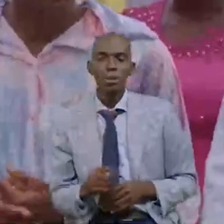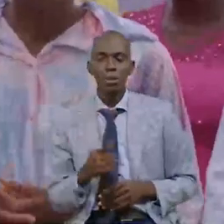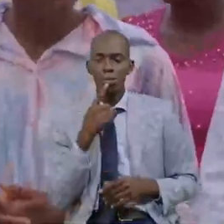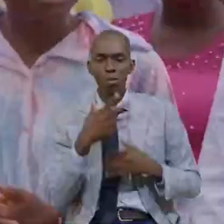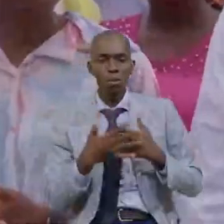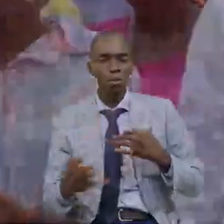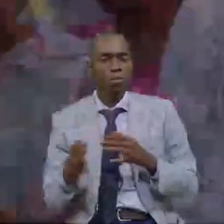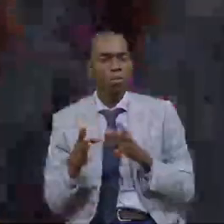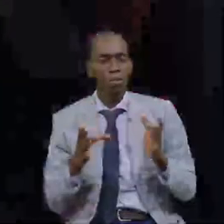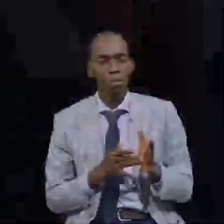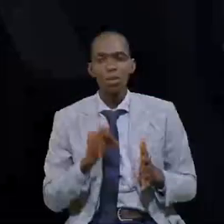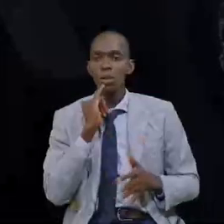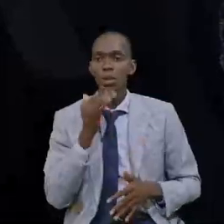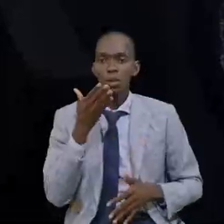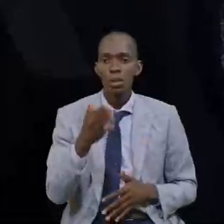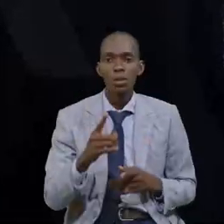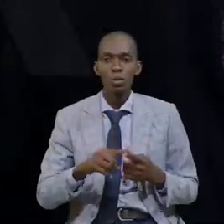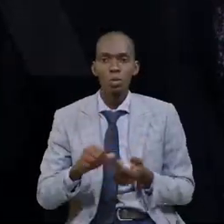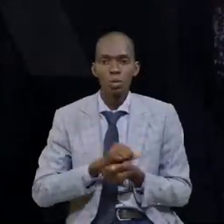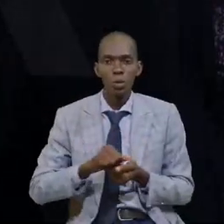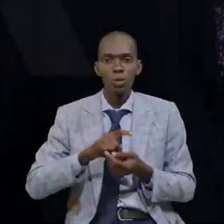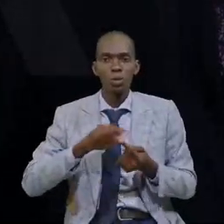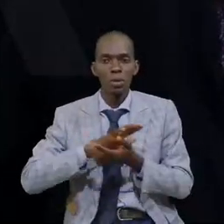de Jésus-Christ est disponible aujourd'hui pour purifier, pour laver,